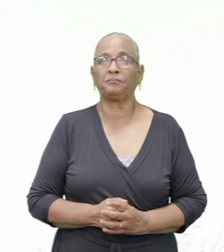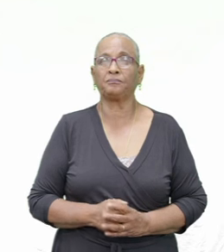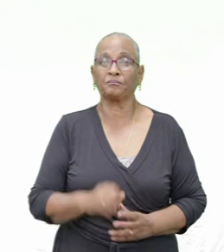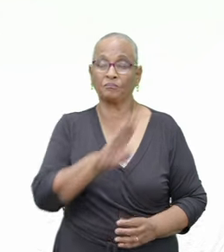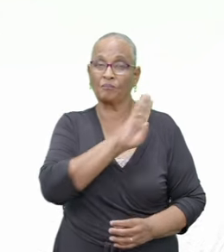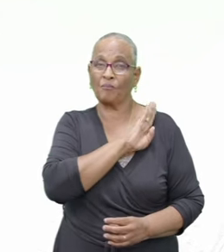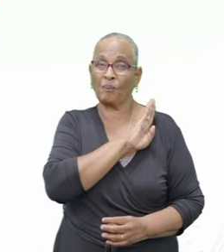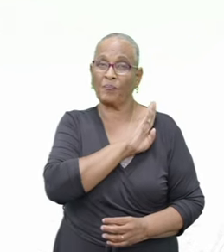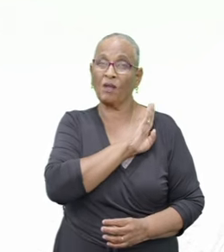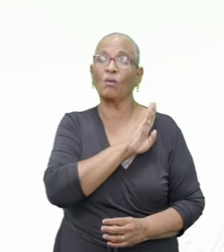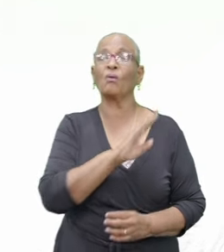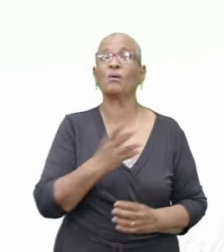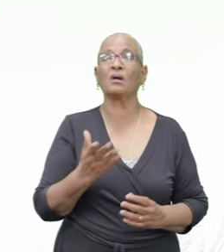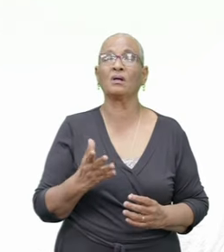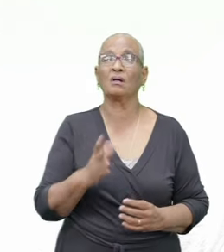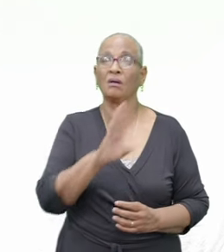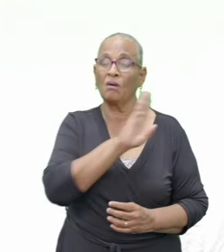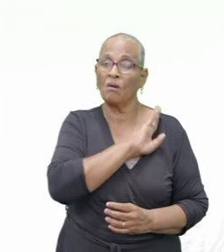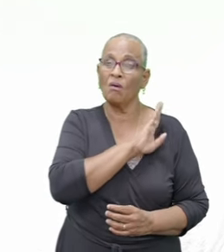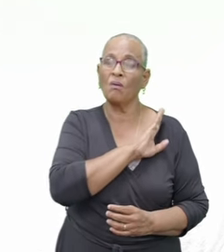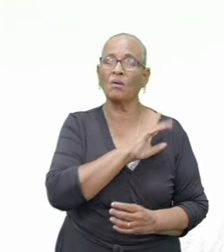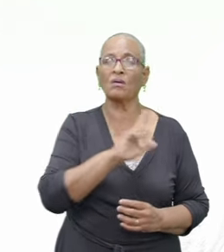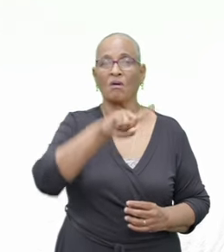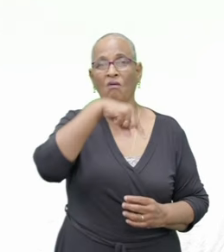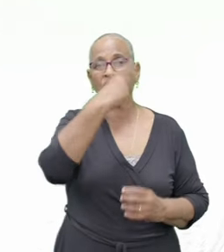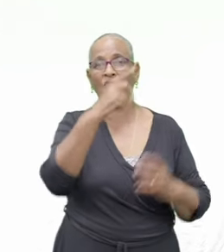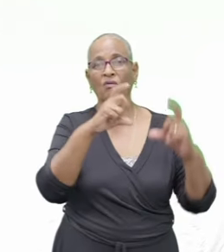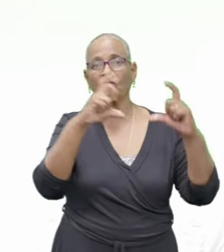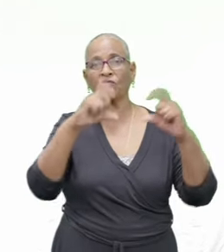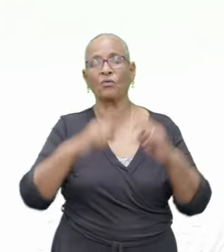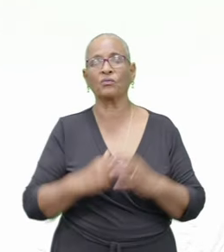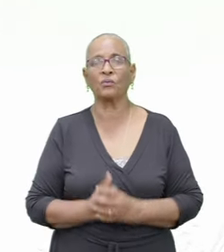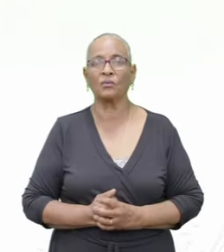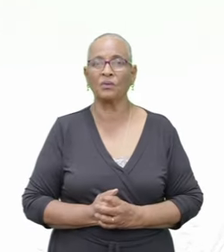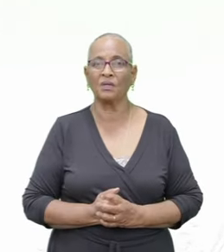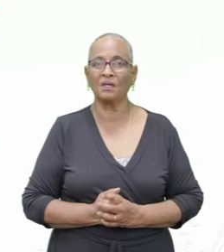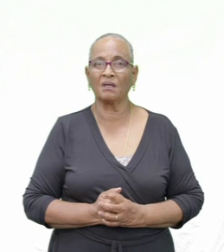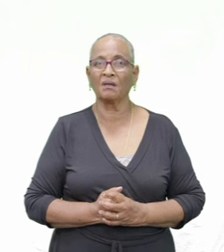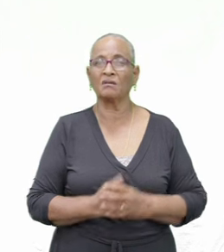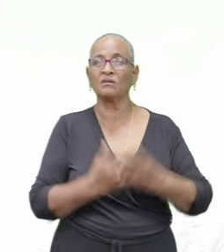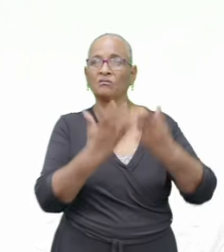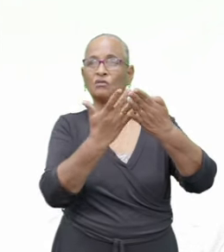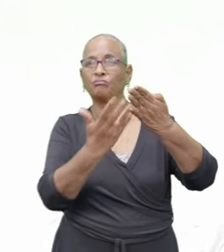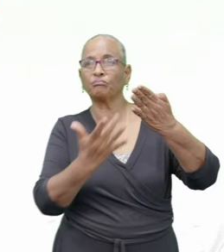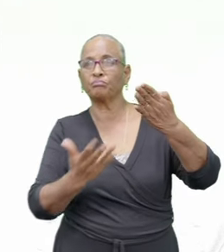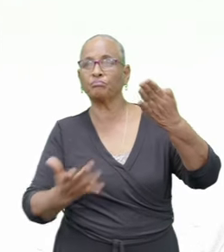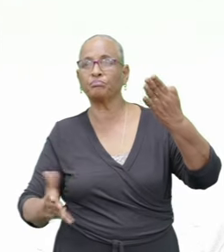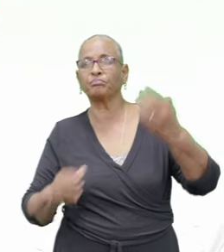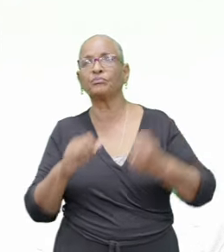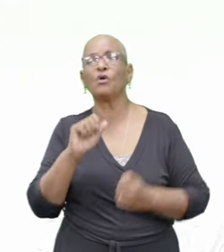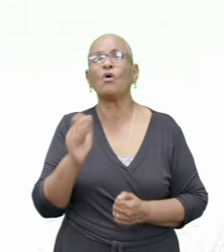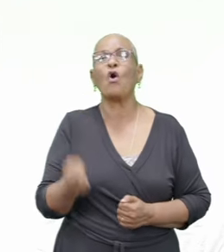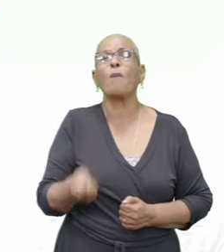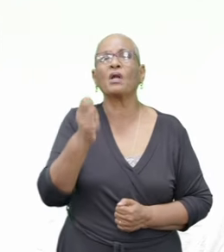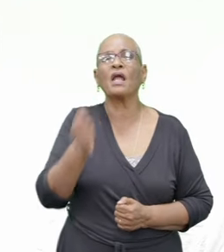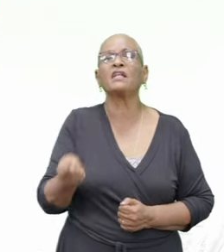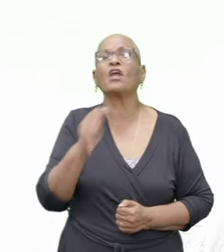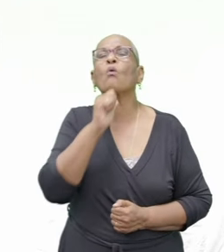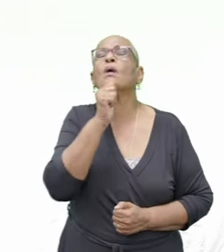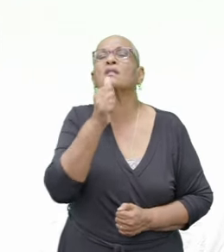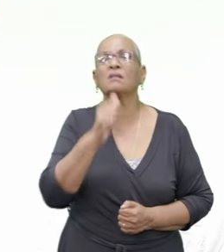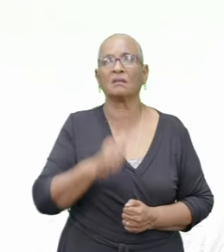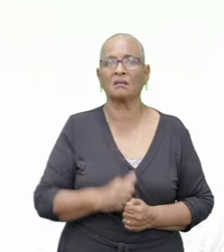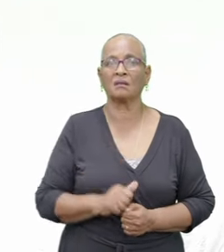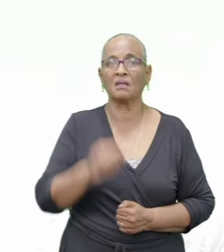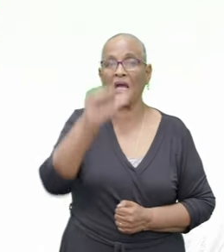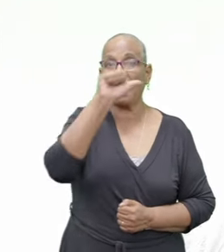straks, directeur, maar zijn ook, kunt u naar de volgende slide gaan, de faciliterende opleidingen die het